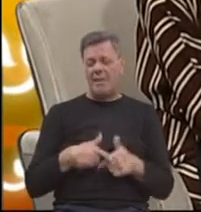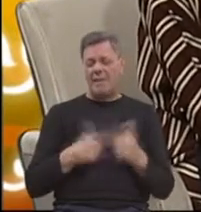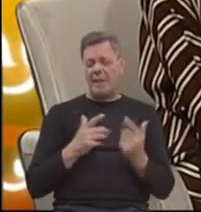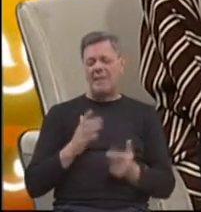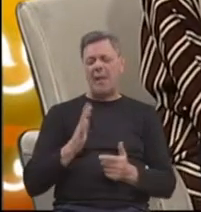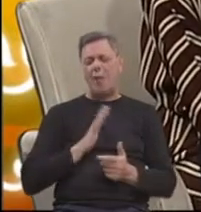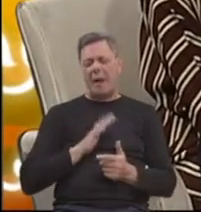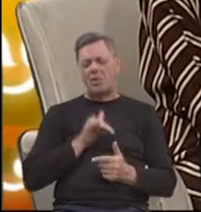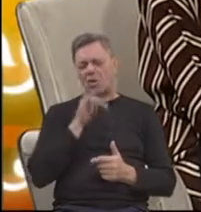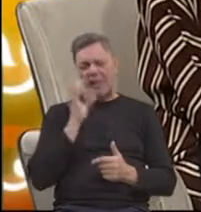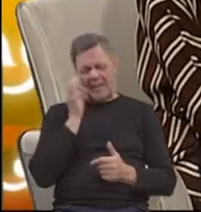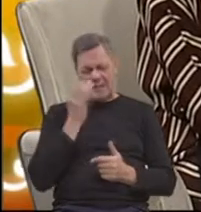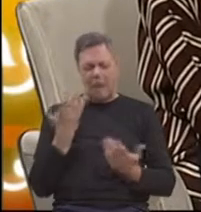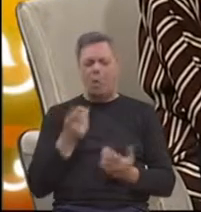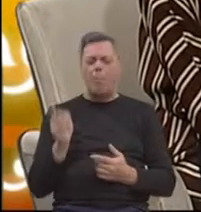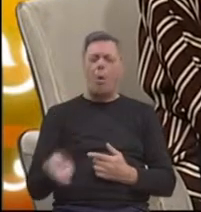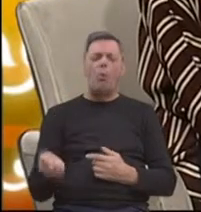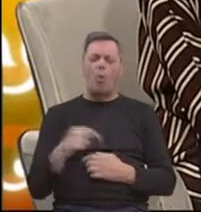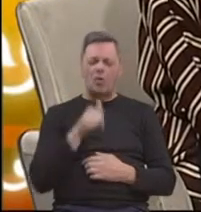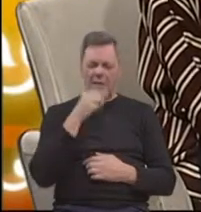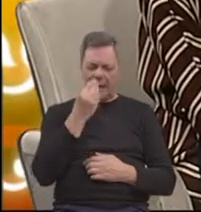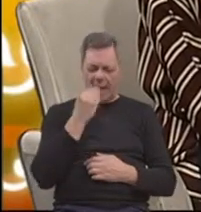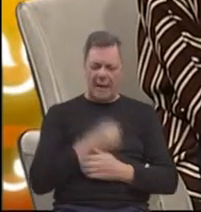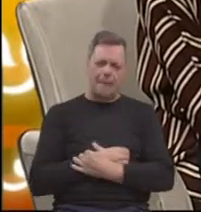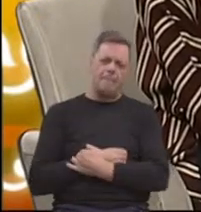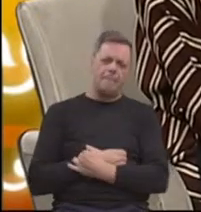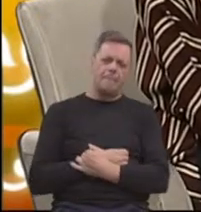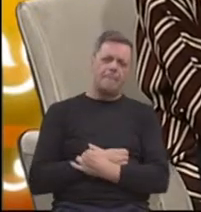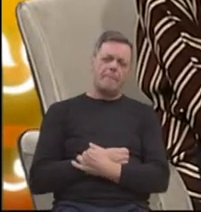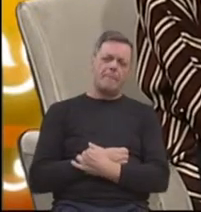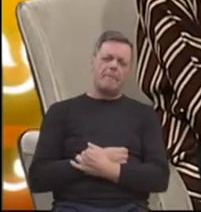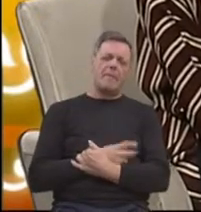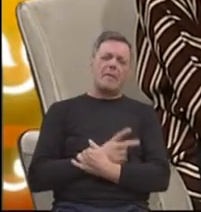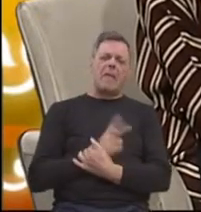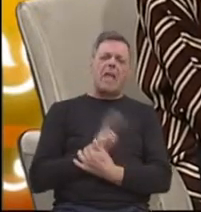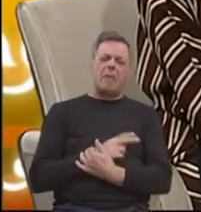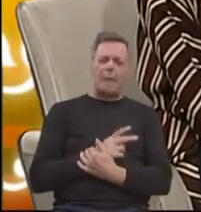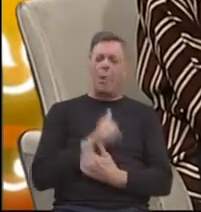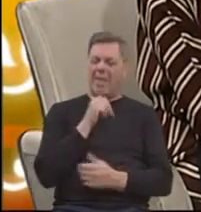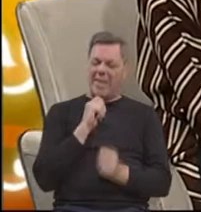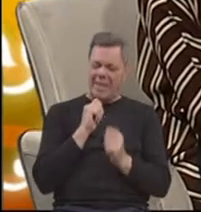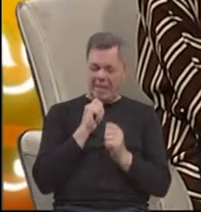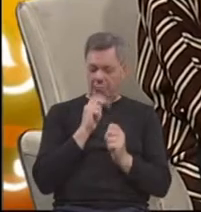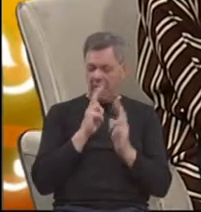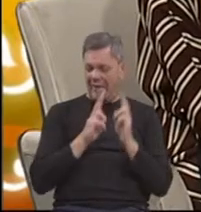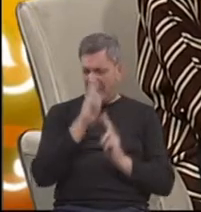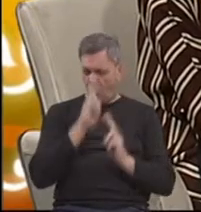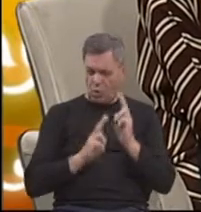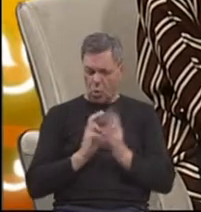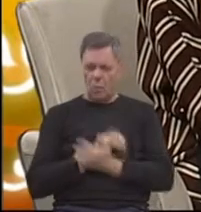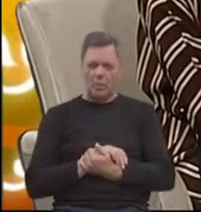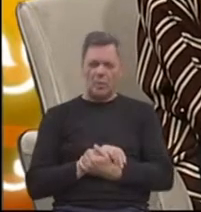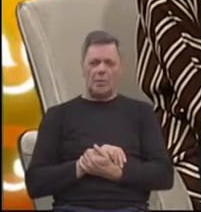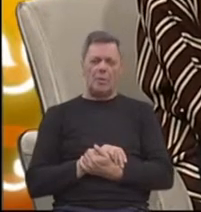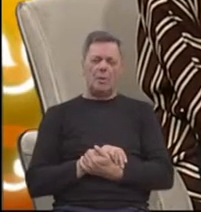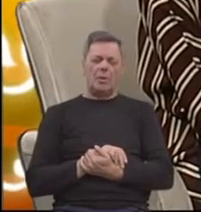opasnosti i rizika koji mogu doći iz hrane. Imamo, evo, i dobro da ste naglasili ovu temu, imamo i panel diskusiju zapravo. Znači, ta jedan, cijela